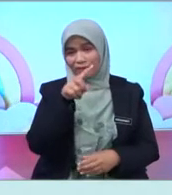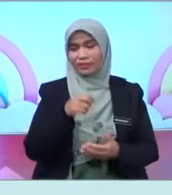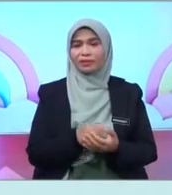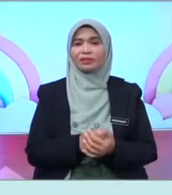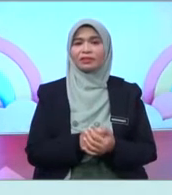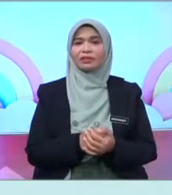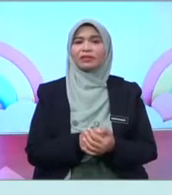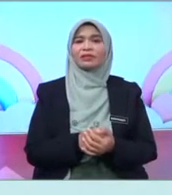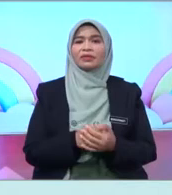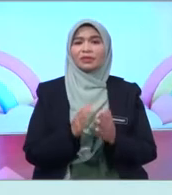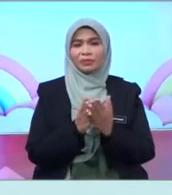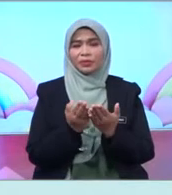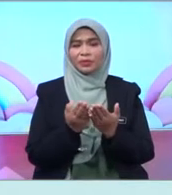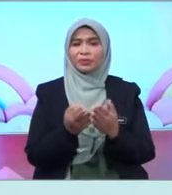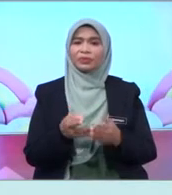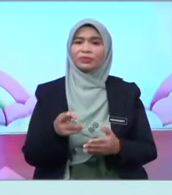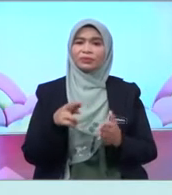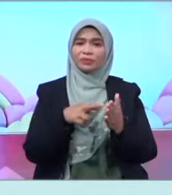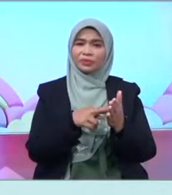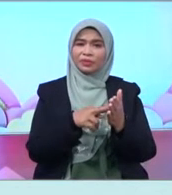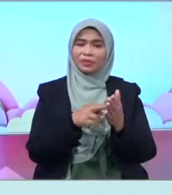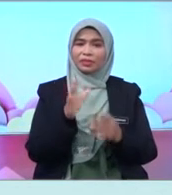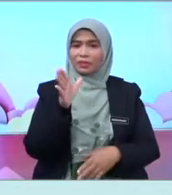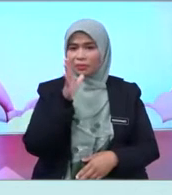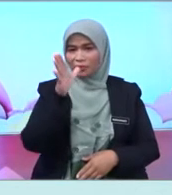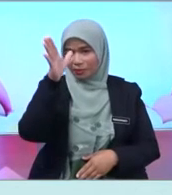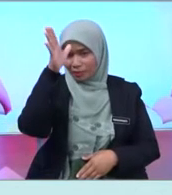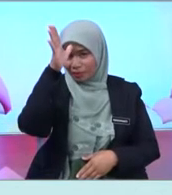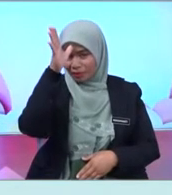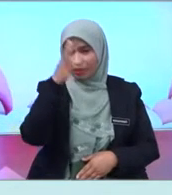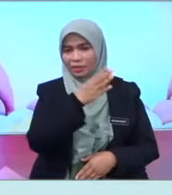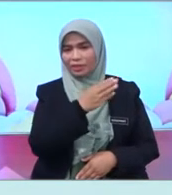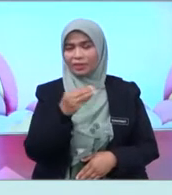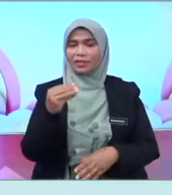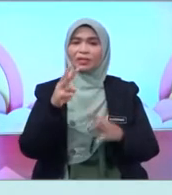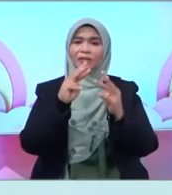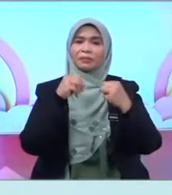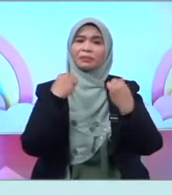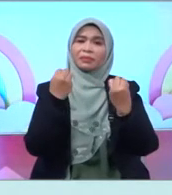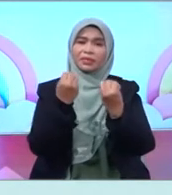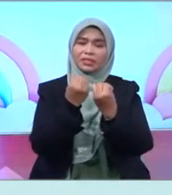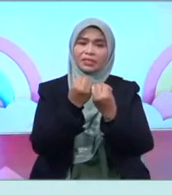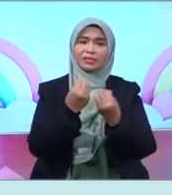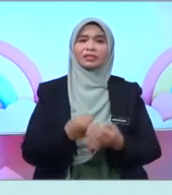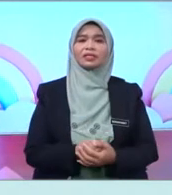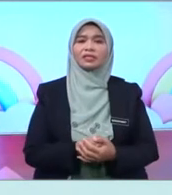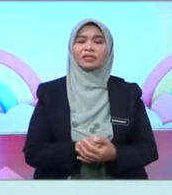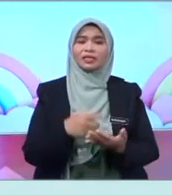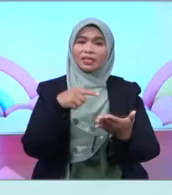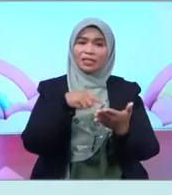ibu baper guru dan masyarakat 4 ini adalah merupakan